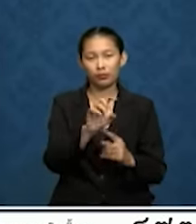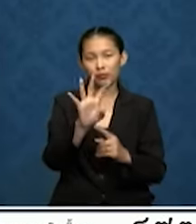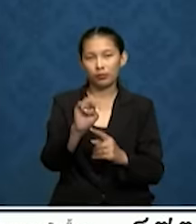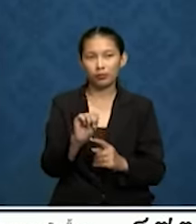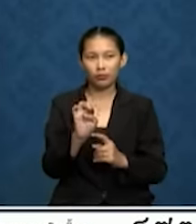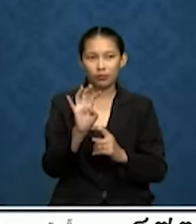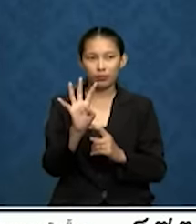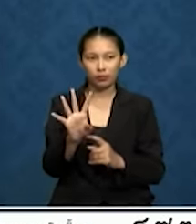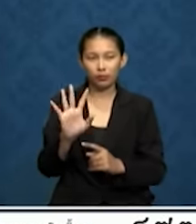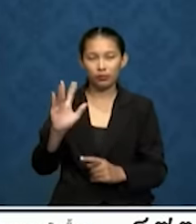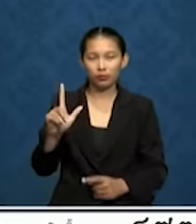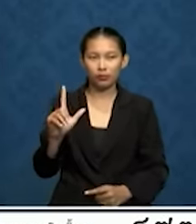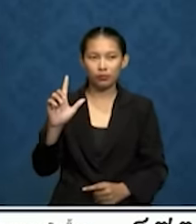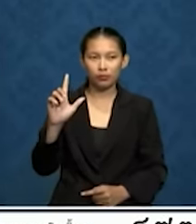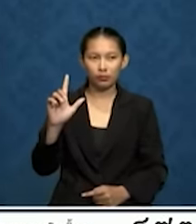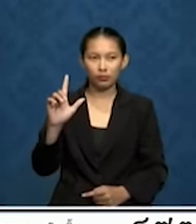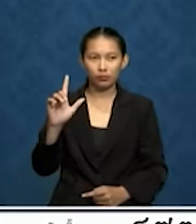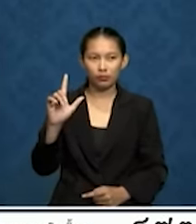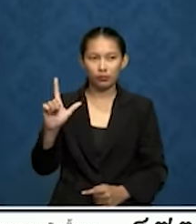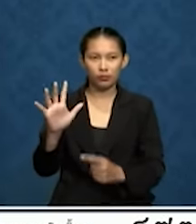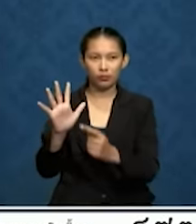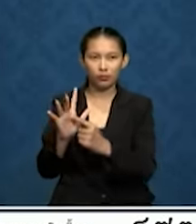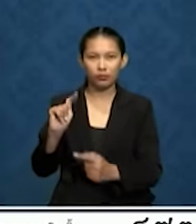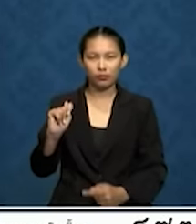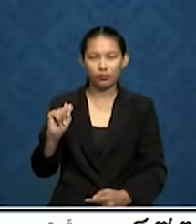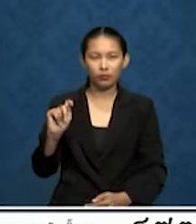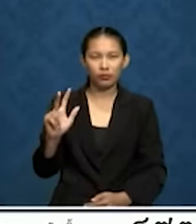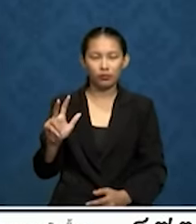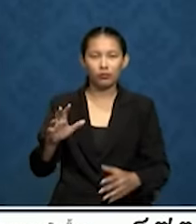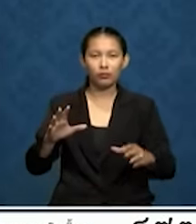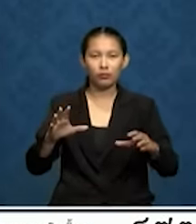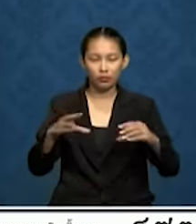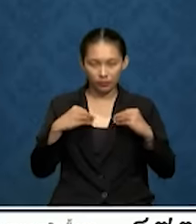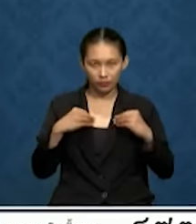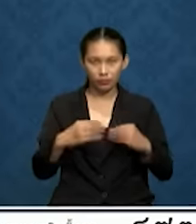144นายชลัดรัชกิจประการ เห็นชอบครับ